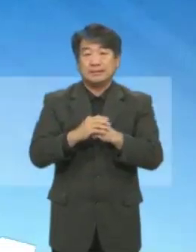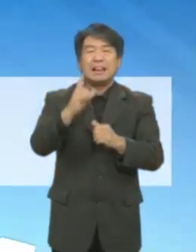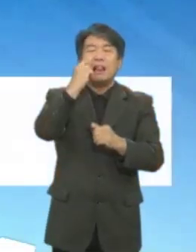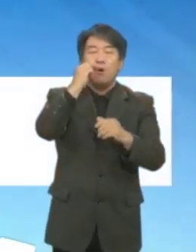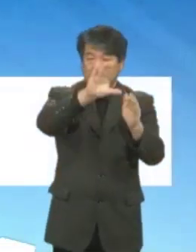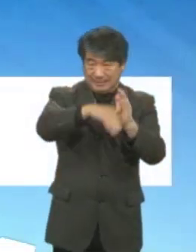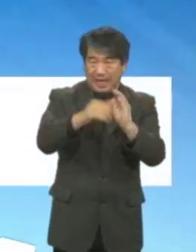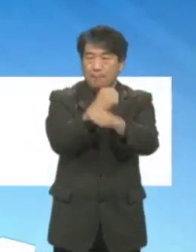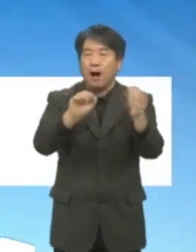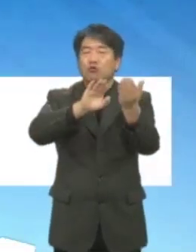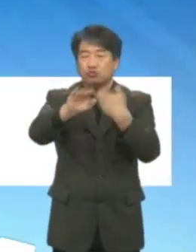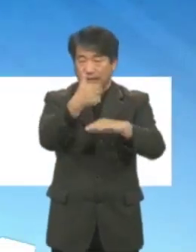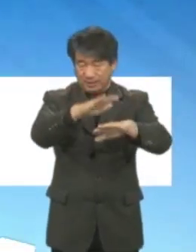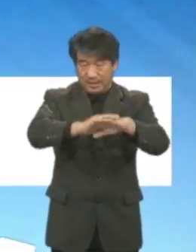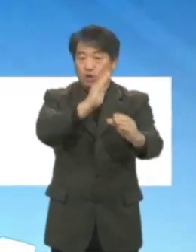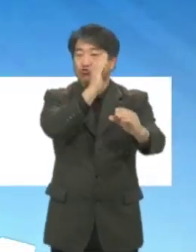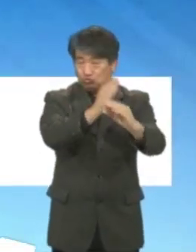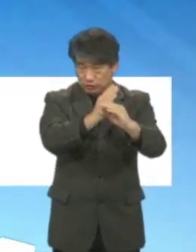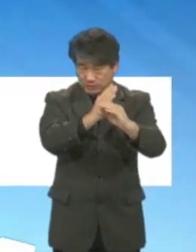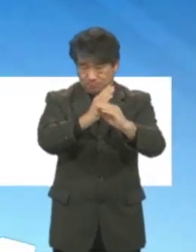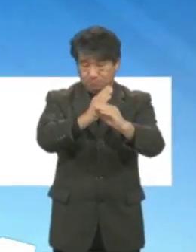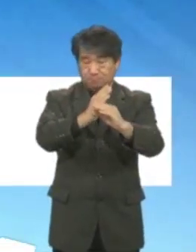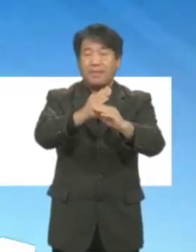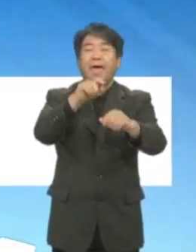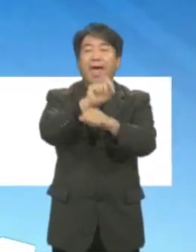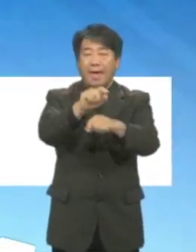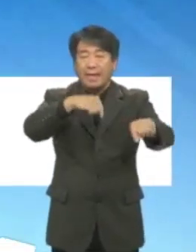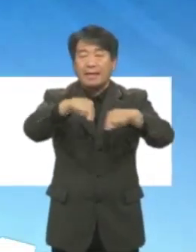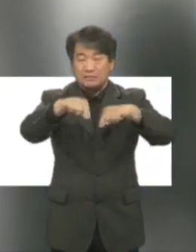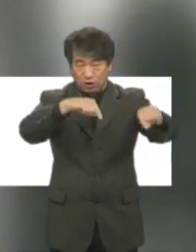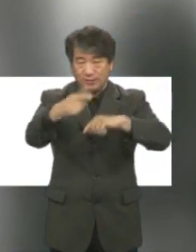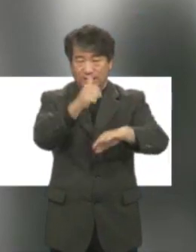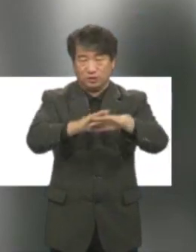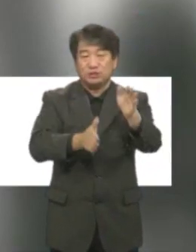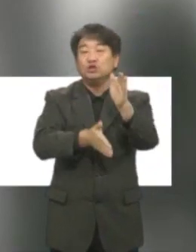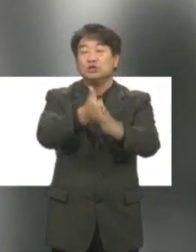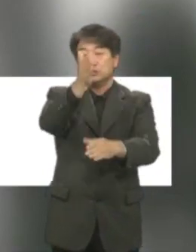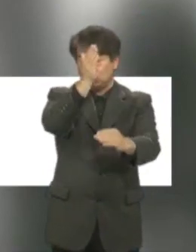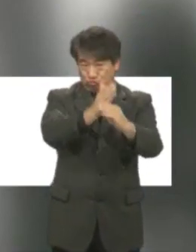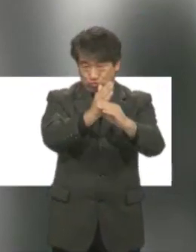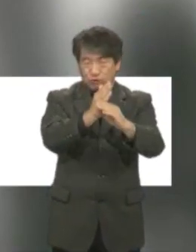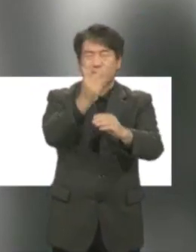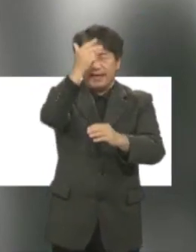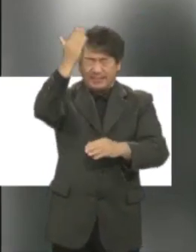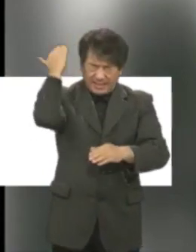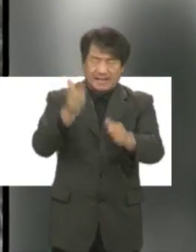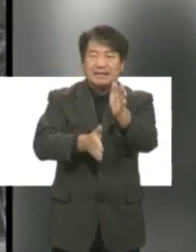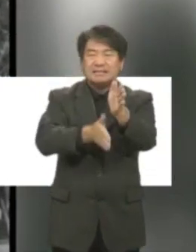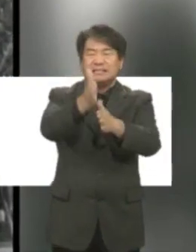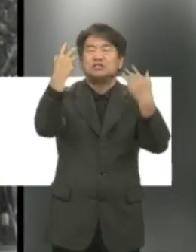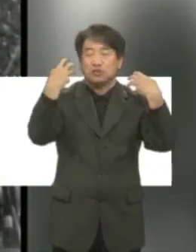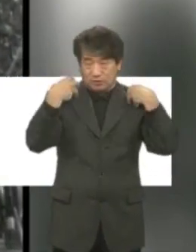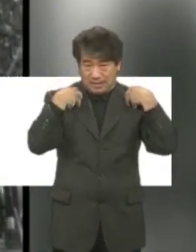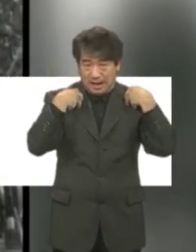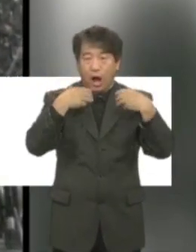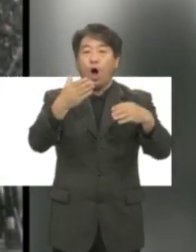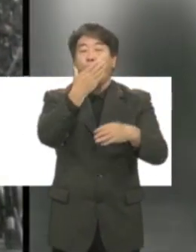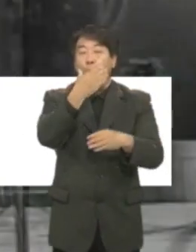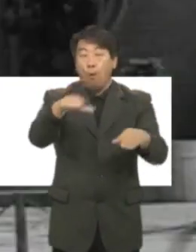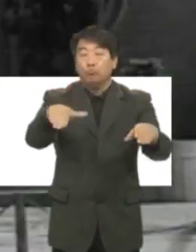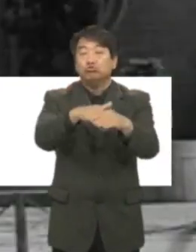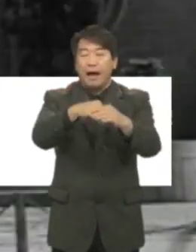일제강점기와 해방 후 대전의 핵심 행정, 산업, 문화 공간이었던 대전시 중구 은행동 옛 대전부청사가